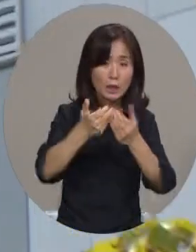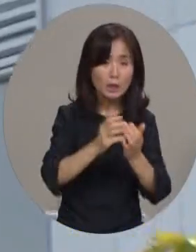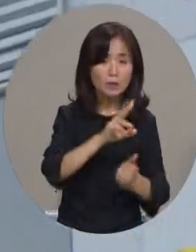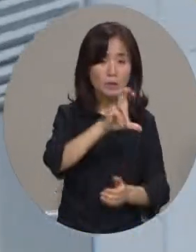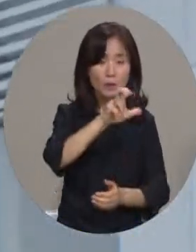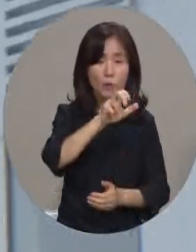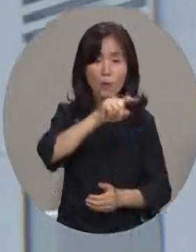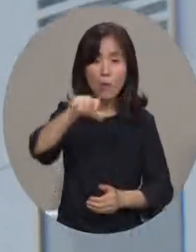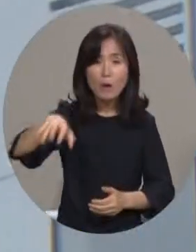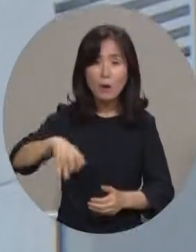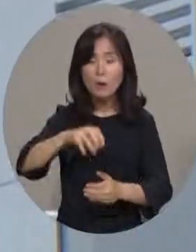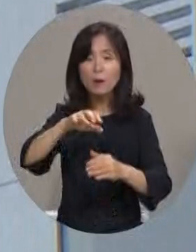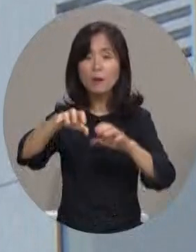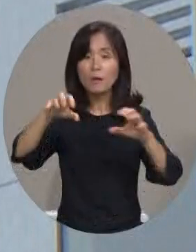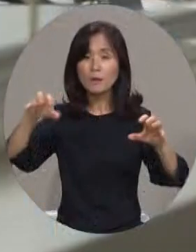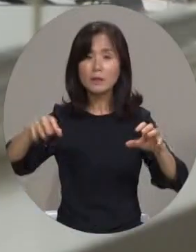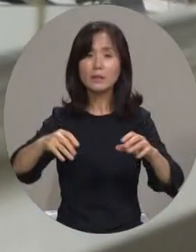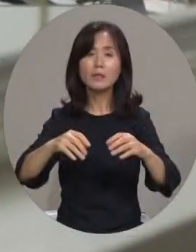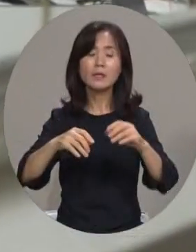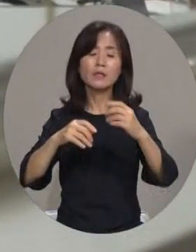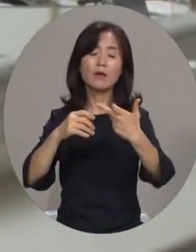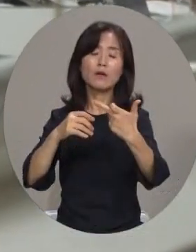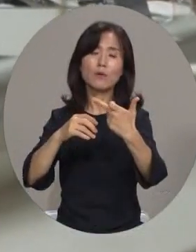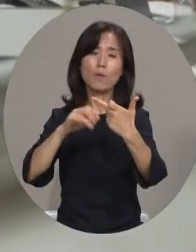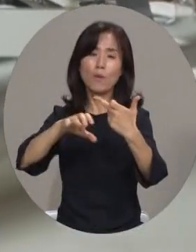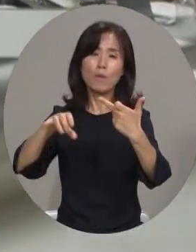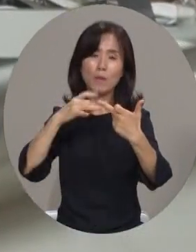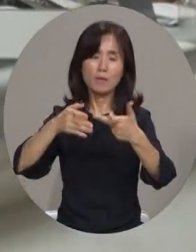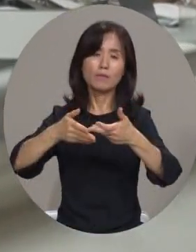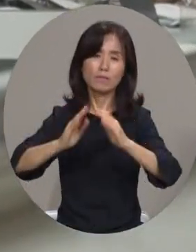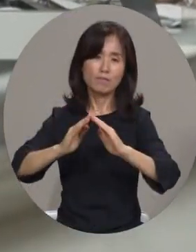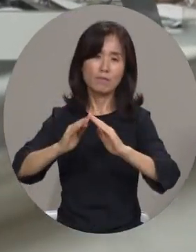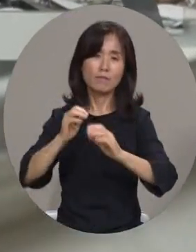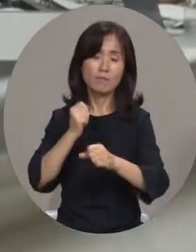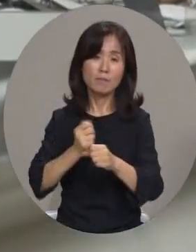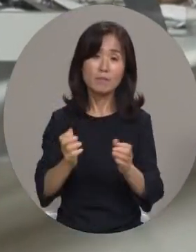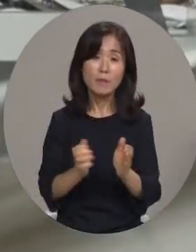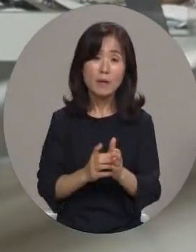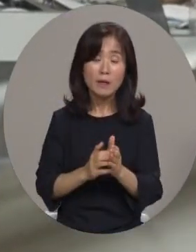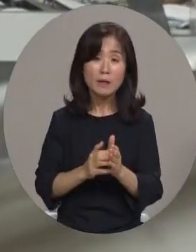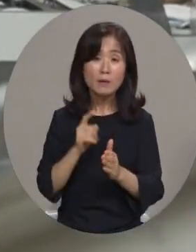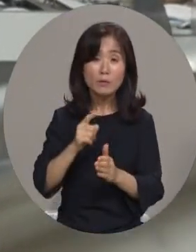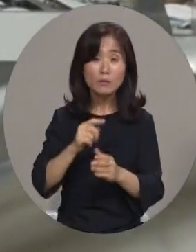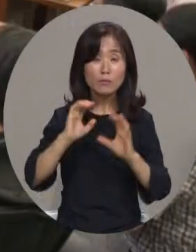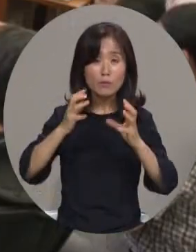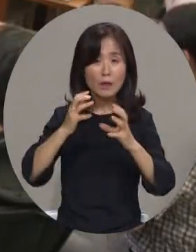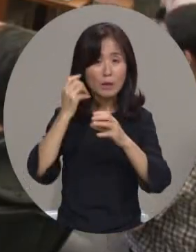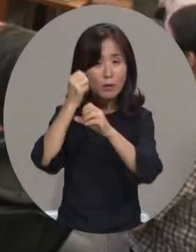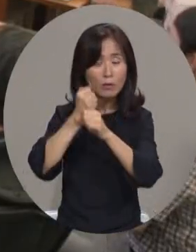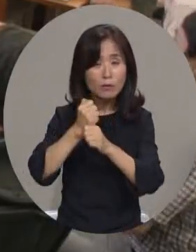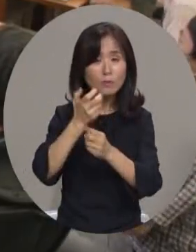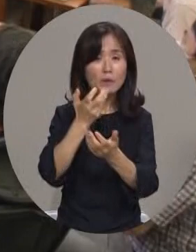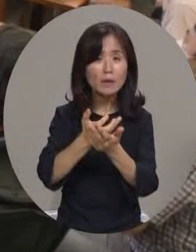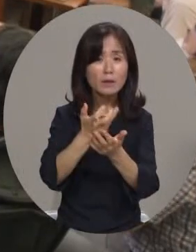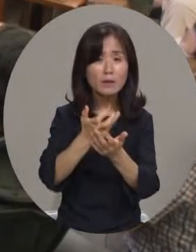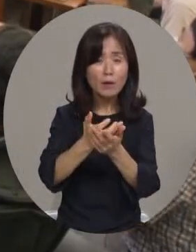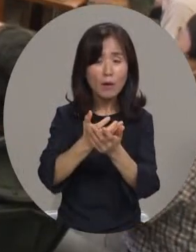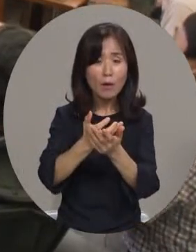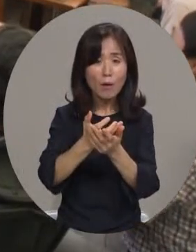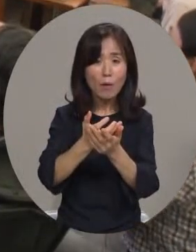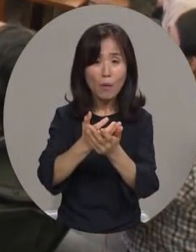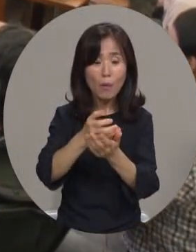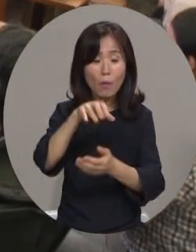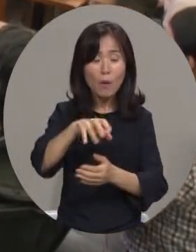17곳만 구축을 완료했습니다 하지만 이마저도 국가 수준의 연구 데이터 플랫폼 데이터 온과